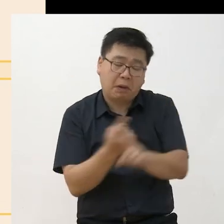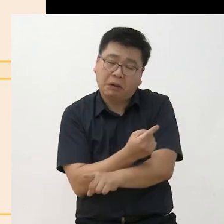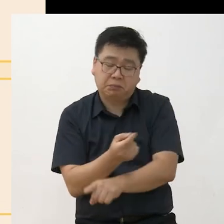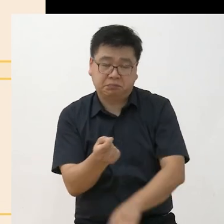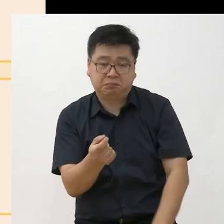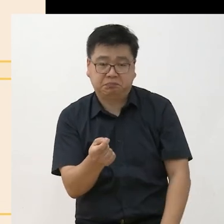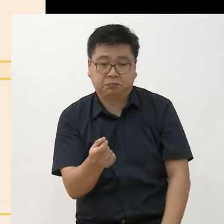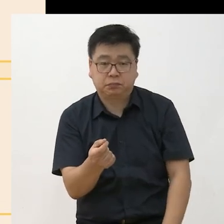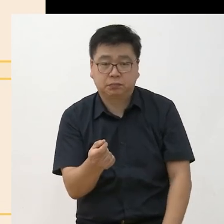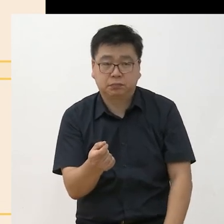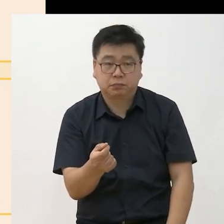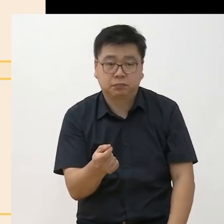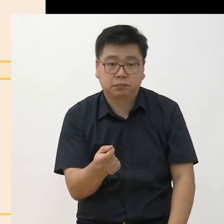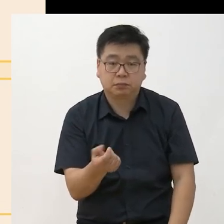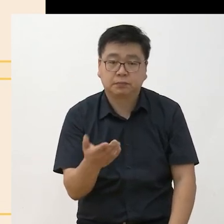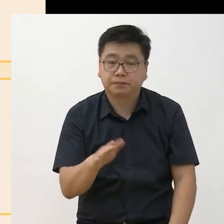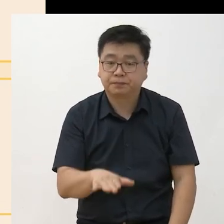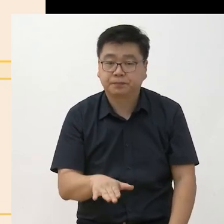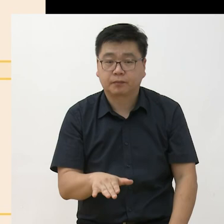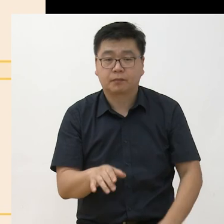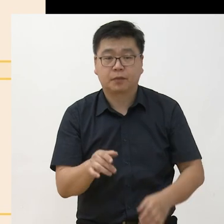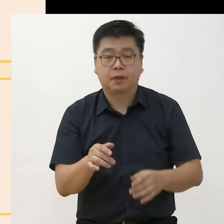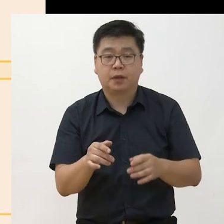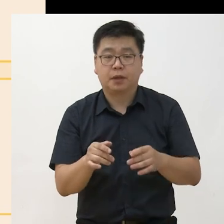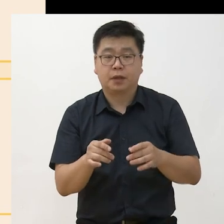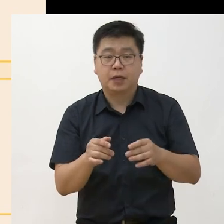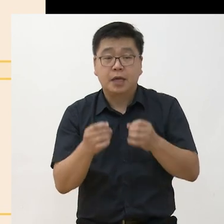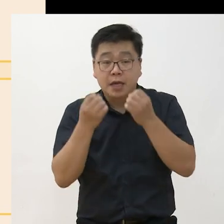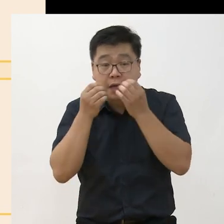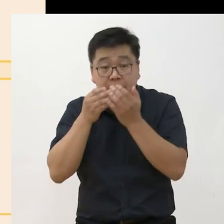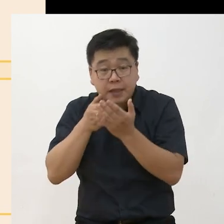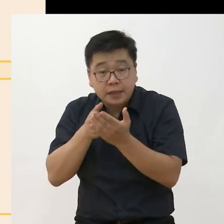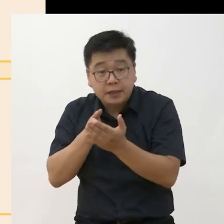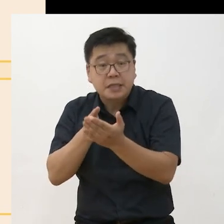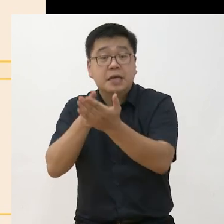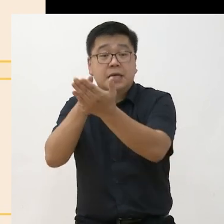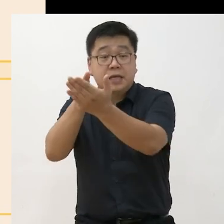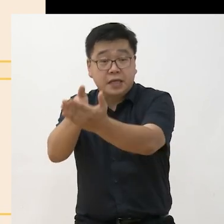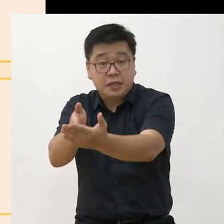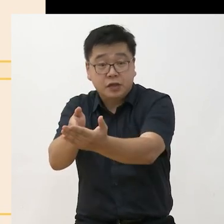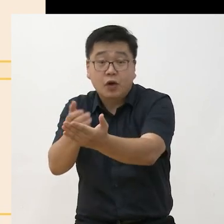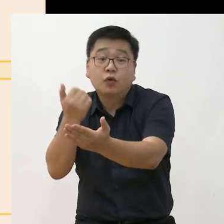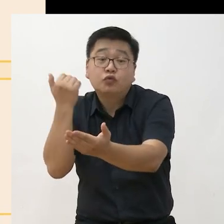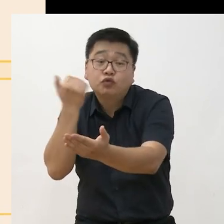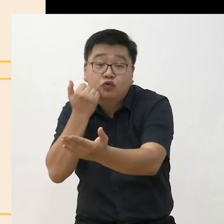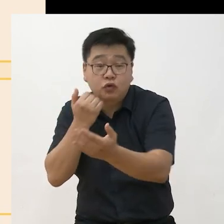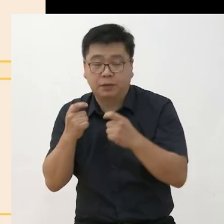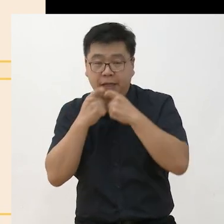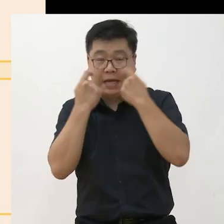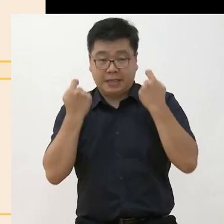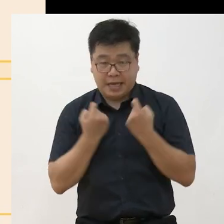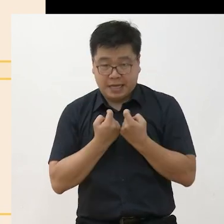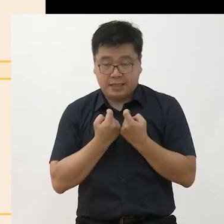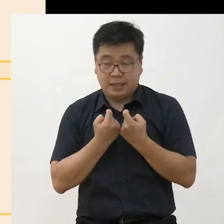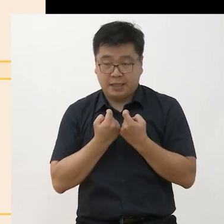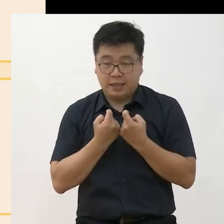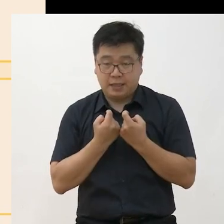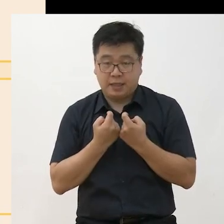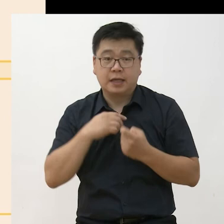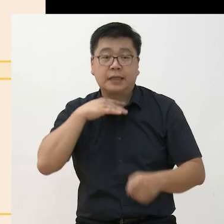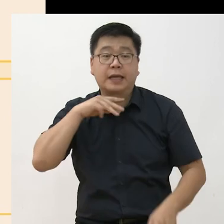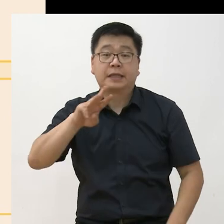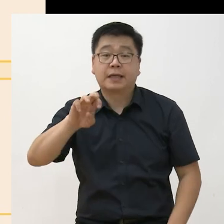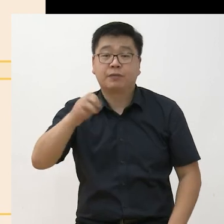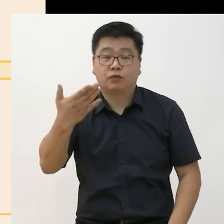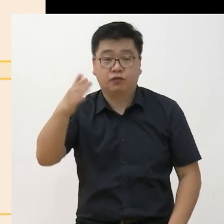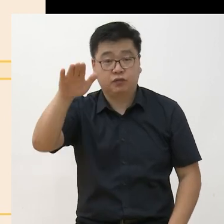없습니다. 다만 이제 이 사업에 신청 그 대상은 개인으로서 그 만